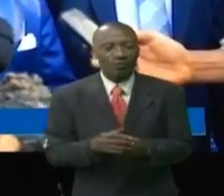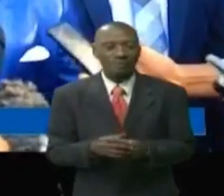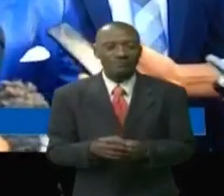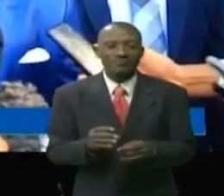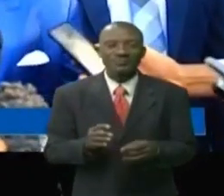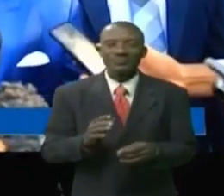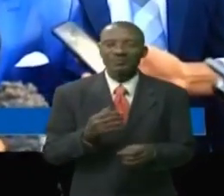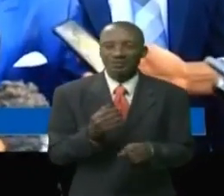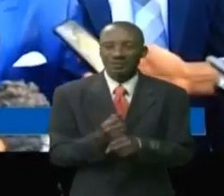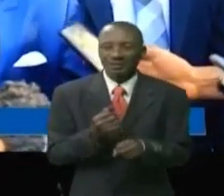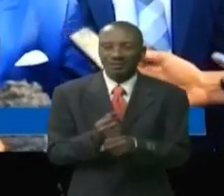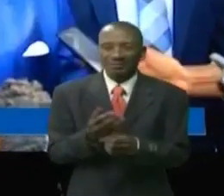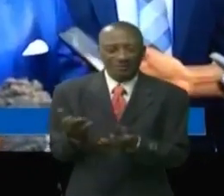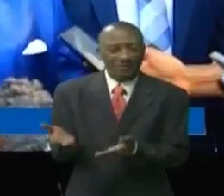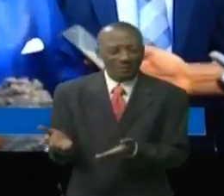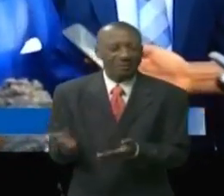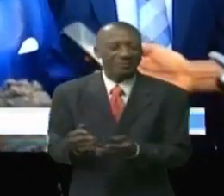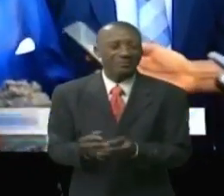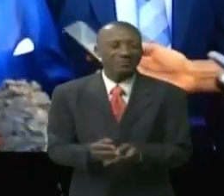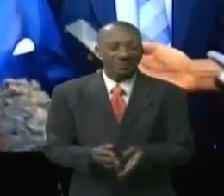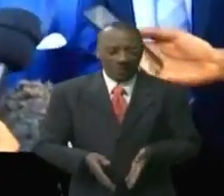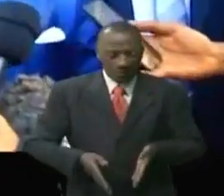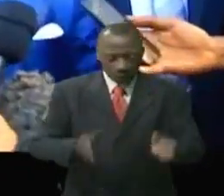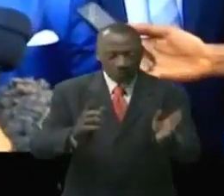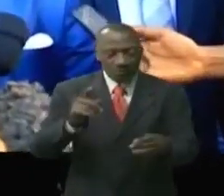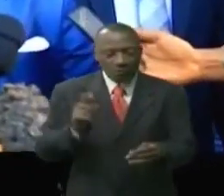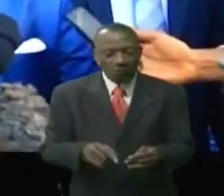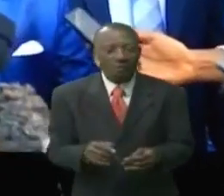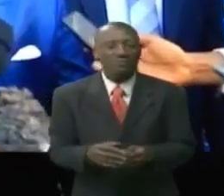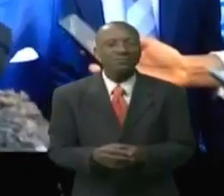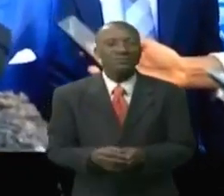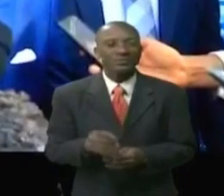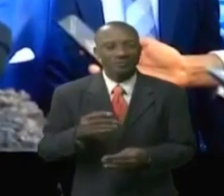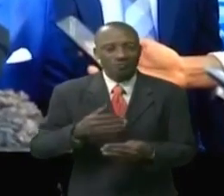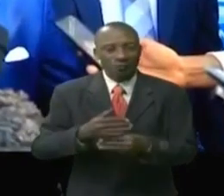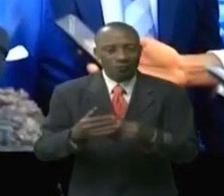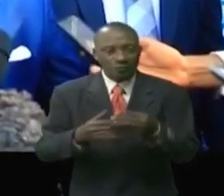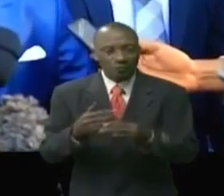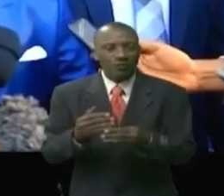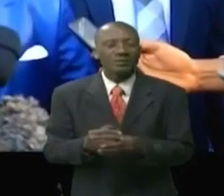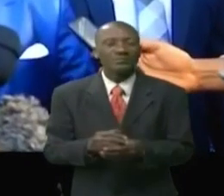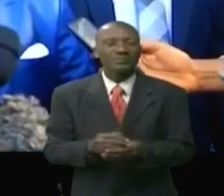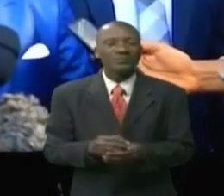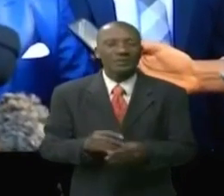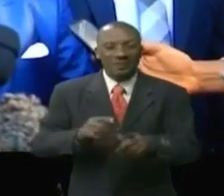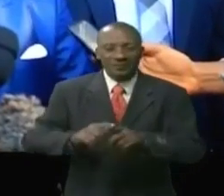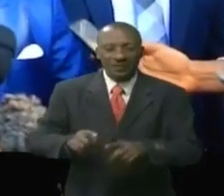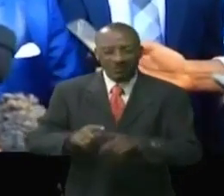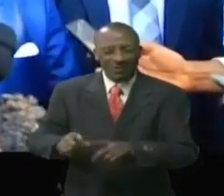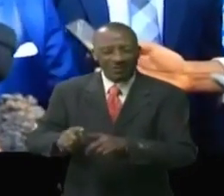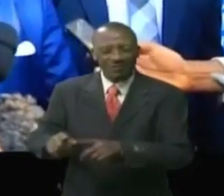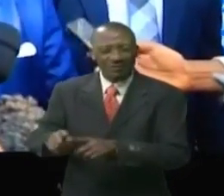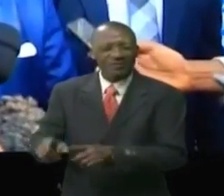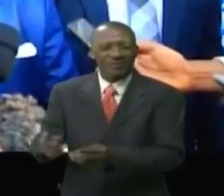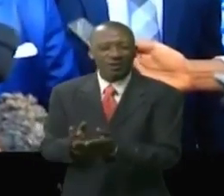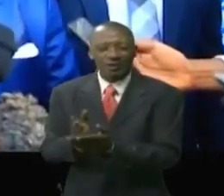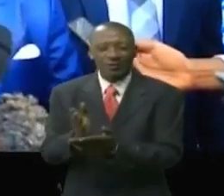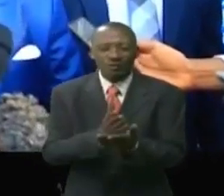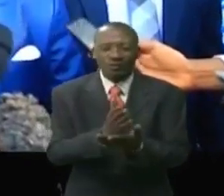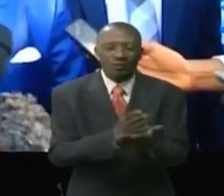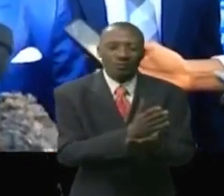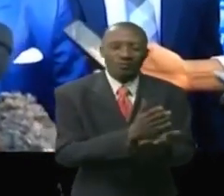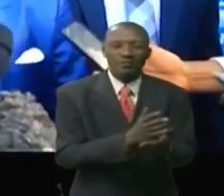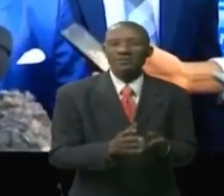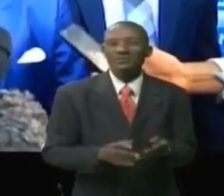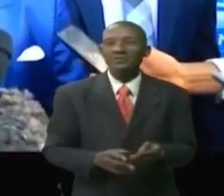qualifié en conduite des engins en construction dans presque tous les domaines liés à ce qui est construction et là je vois qu' y a une